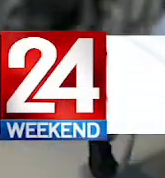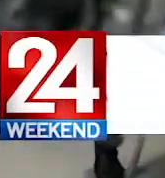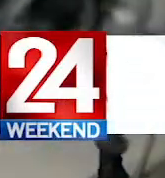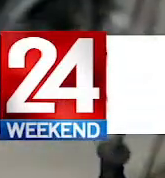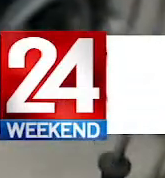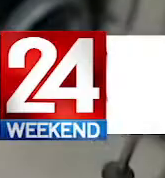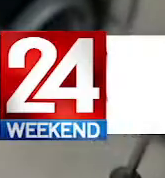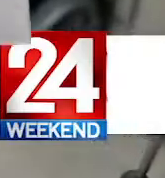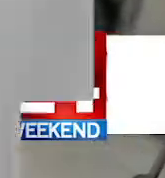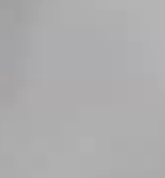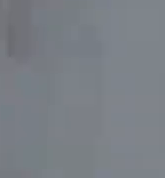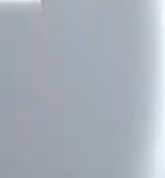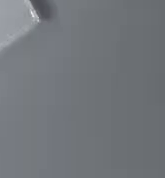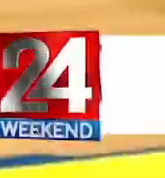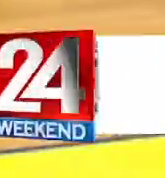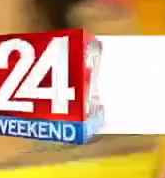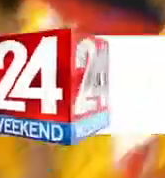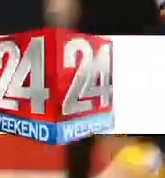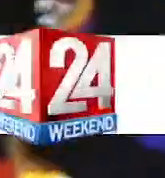COVID cases.